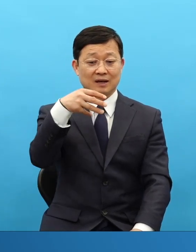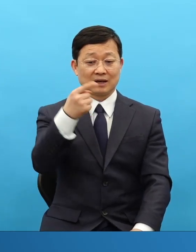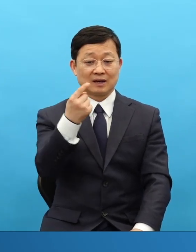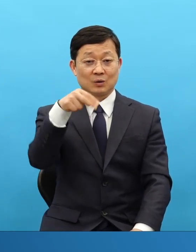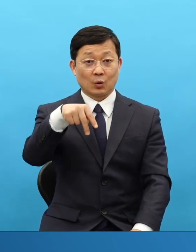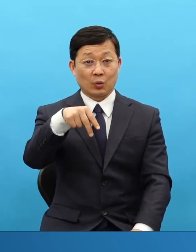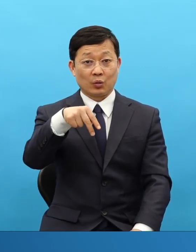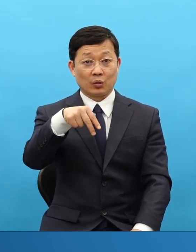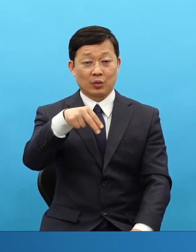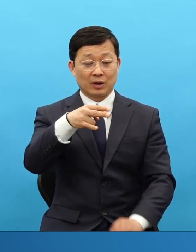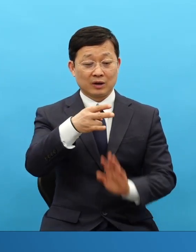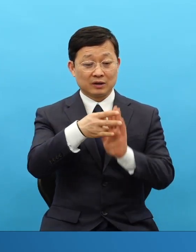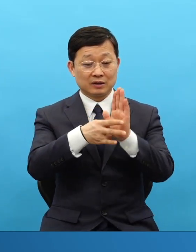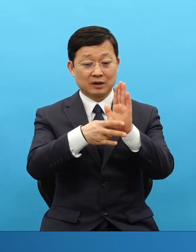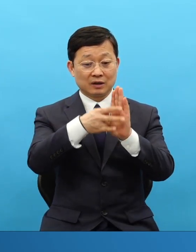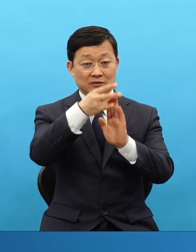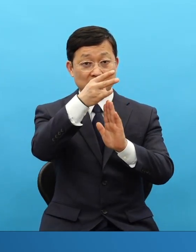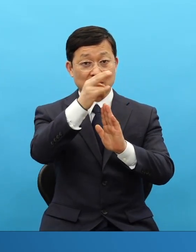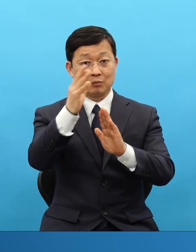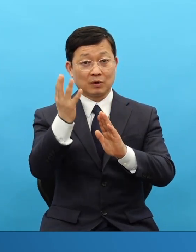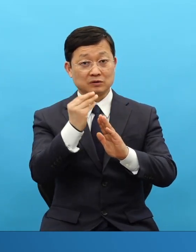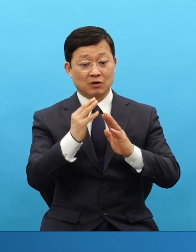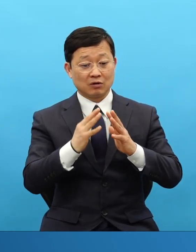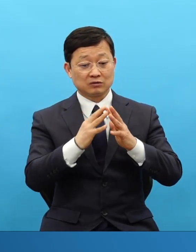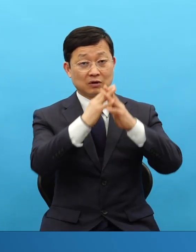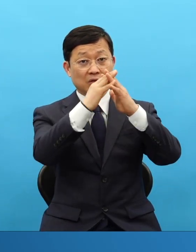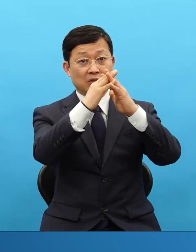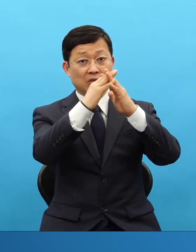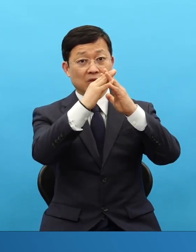아직도 회복시키지 않냐?